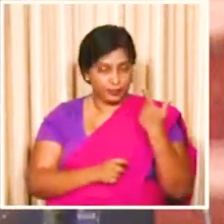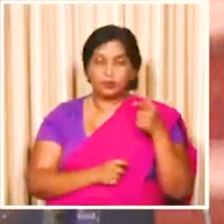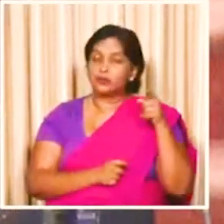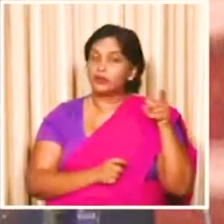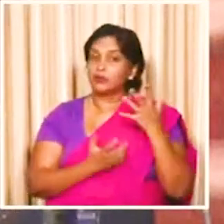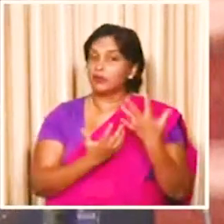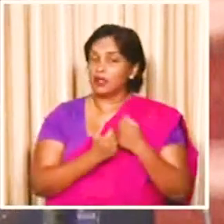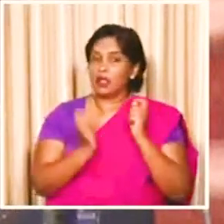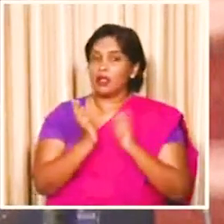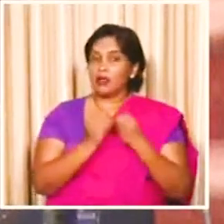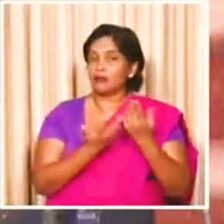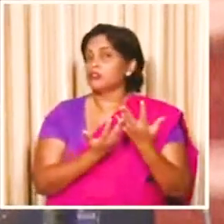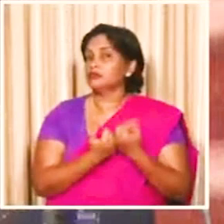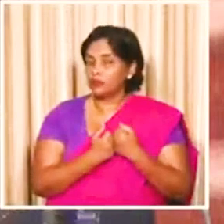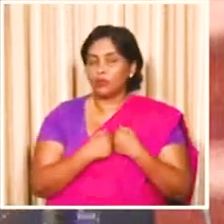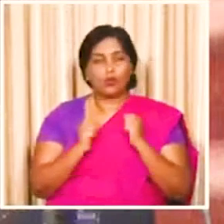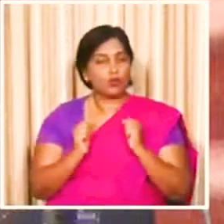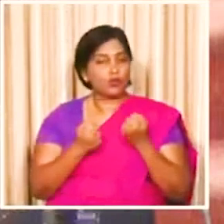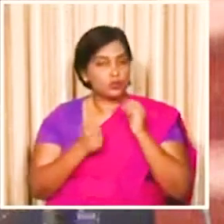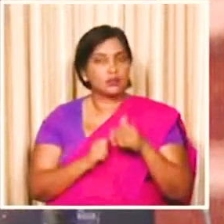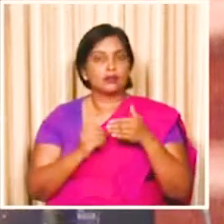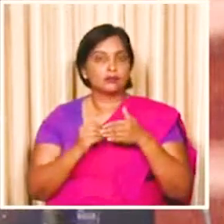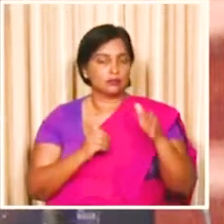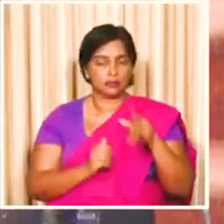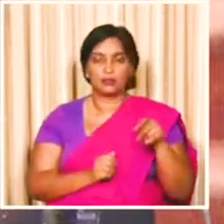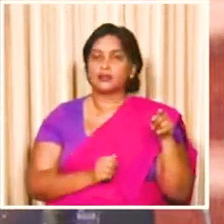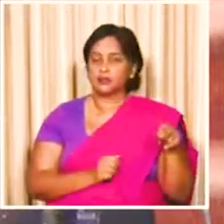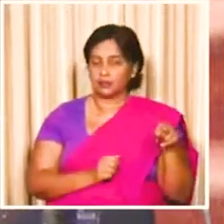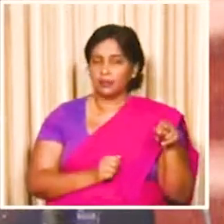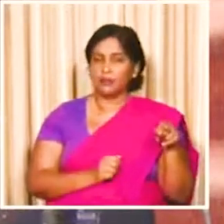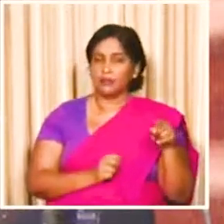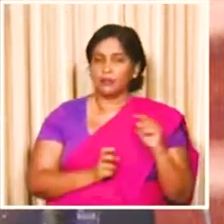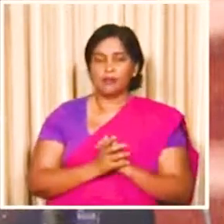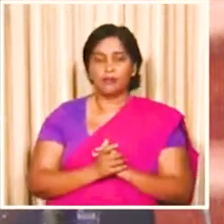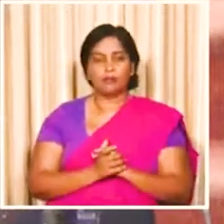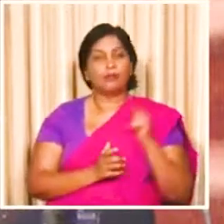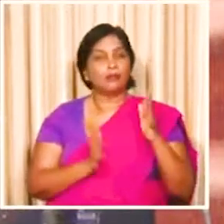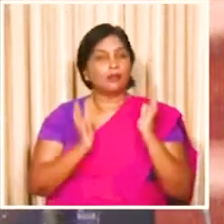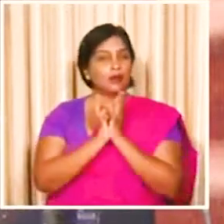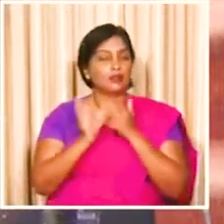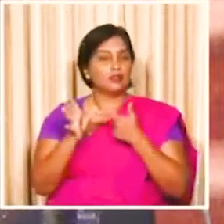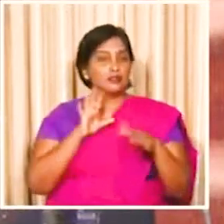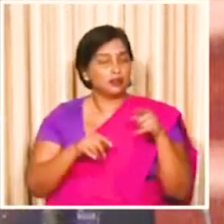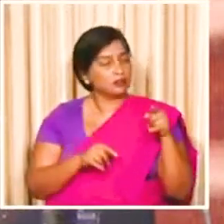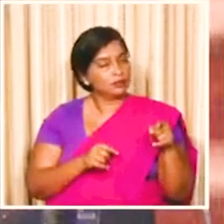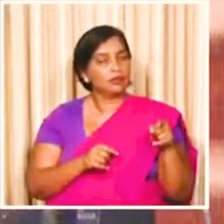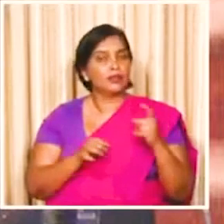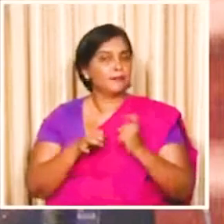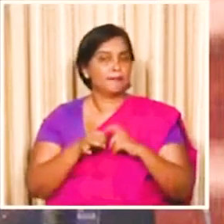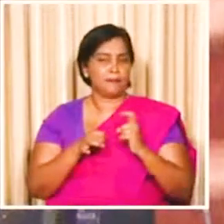மதிக்கின்ற தாலி கொடி மாடுகள் காணிகளை விற்று அடமானம் வைத்து வங்கியிலே கடன்